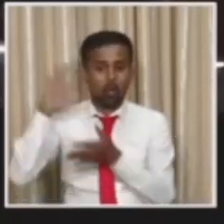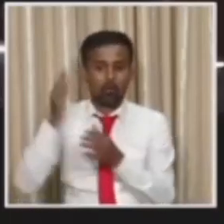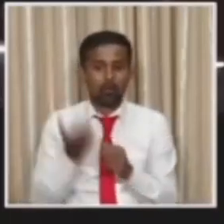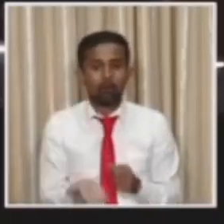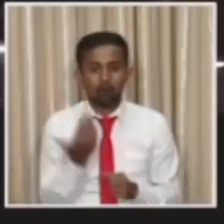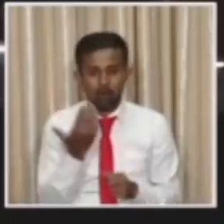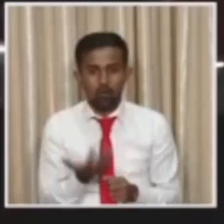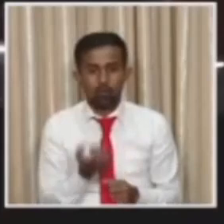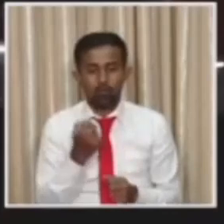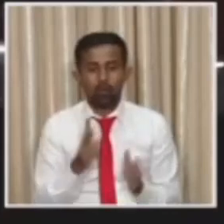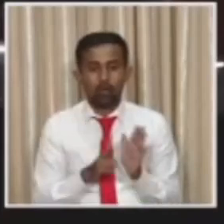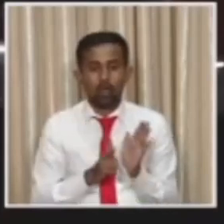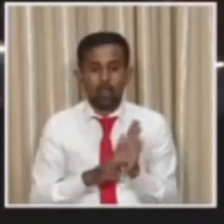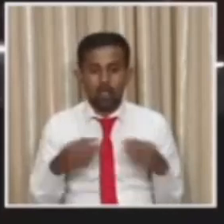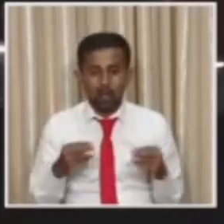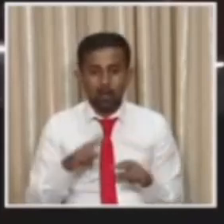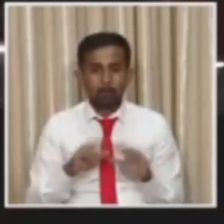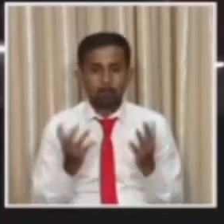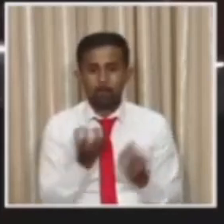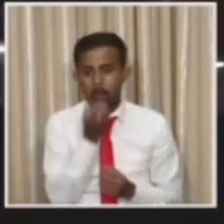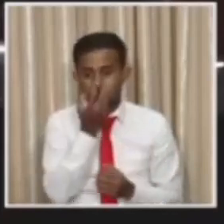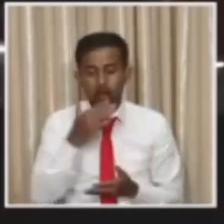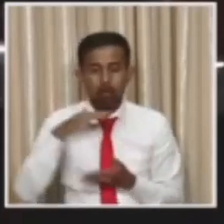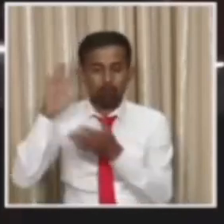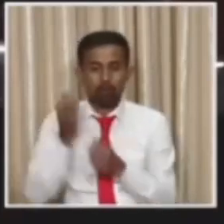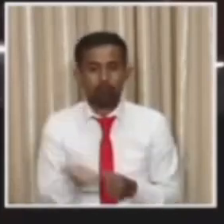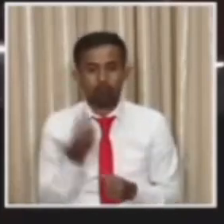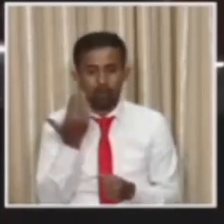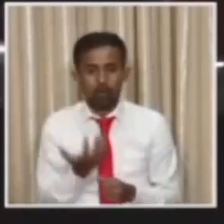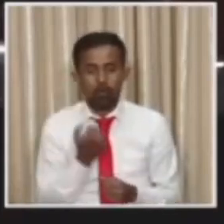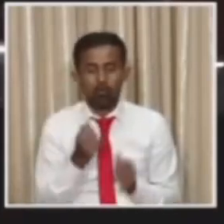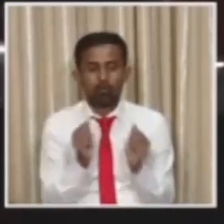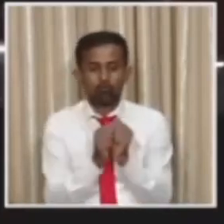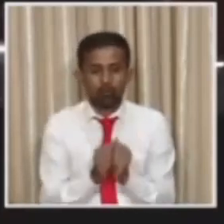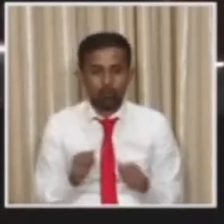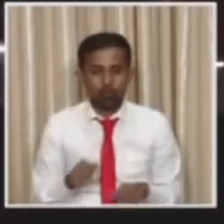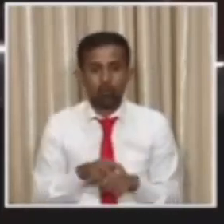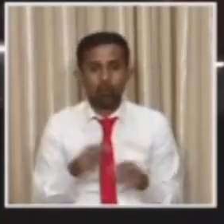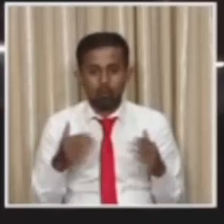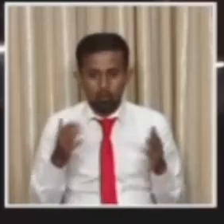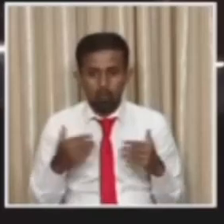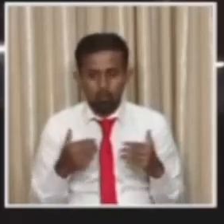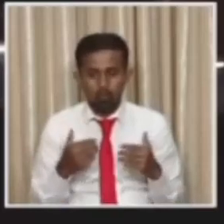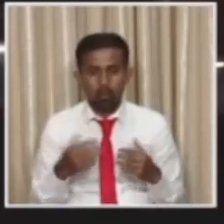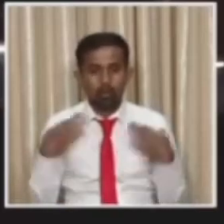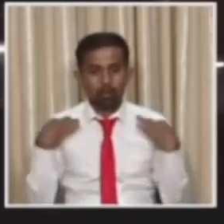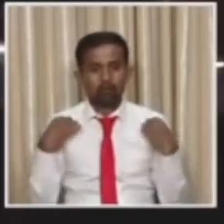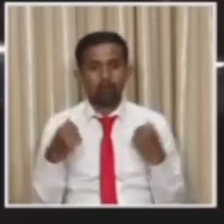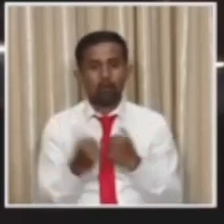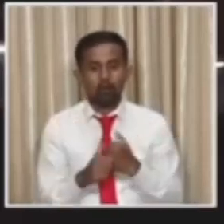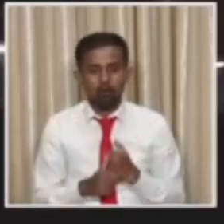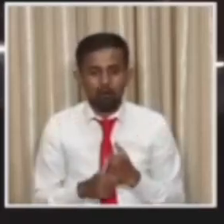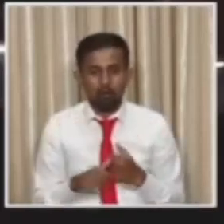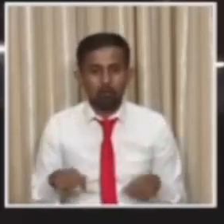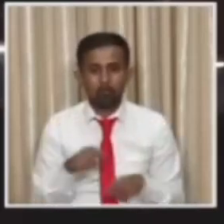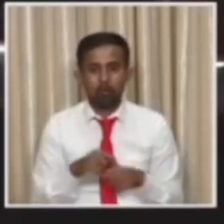ඕනේ අපි. එළවලු පළතුරු අපනයන දියුණු කරන්න මල් අපනයන දියුණු කරන්න ඕනේ. ඒවට අවශ්‍ය කටයුතු දැන් මේ වෙනකොට සිදු වෙනවා. ඒවට අවශ්‍ය යටිදල පාසුකම් හදන එක